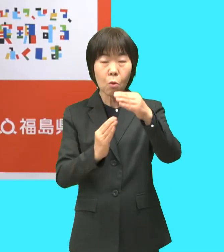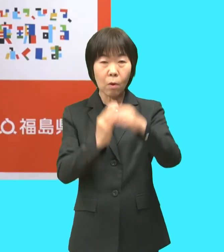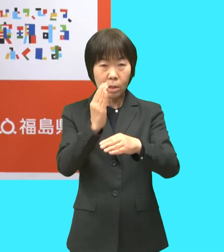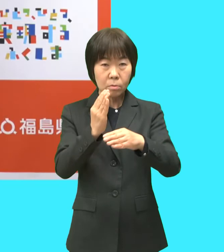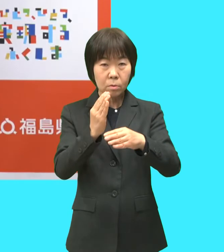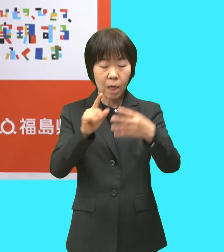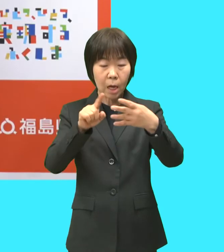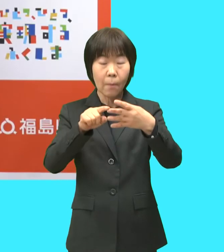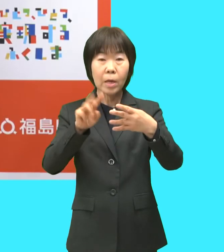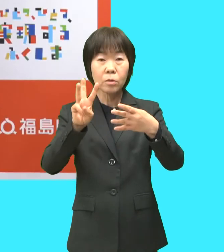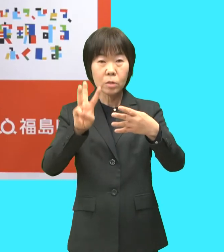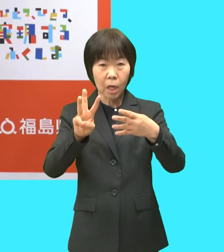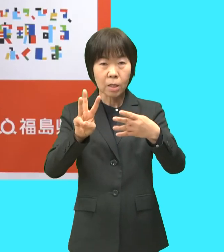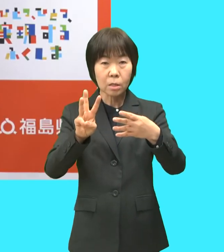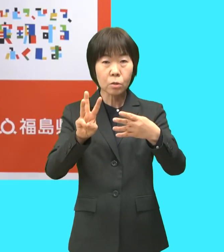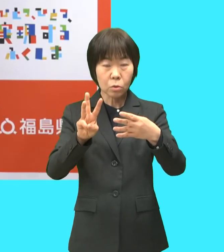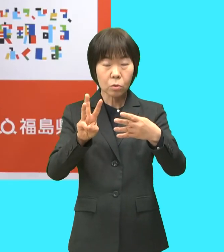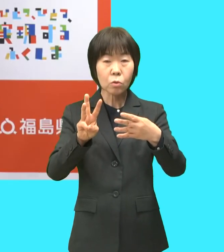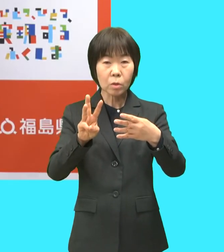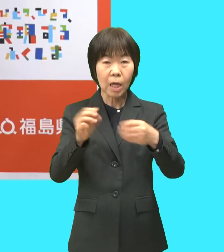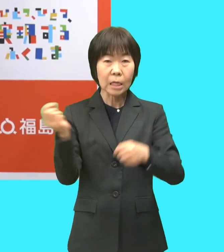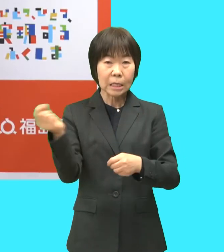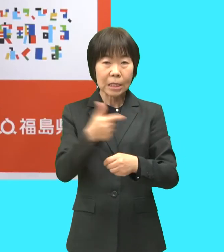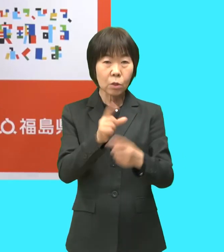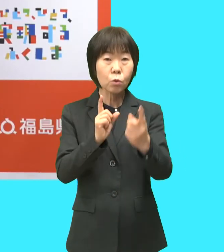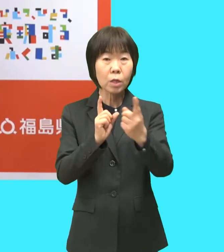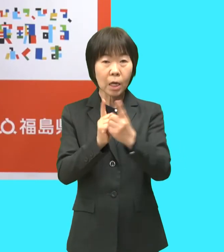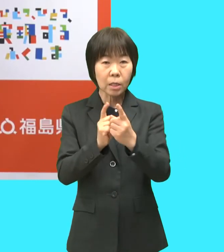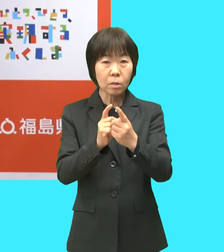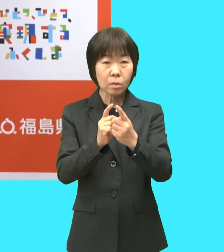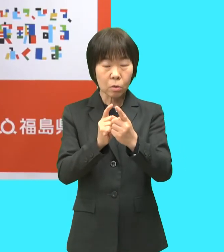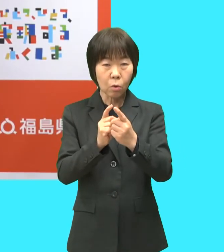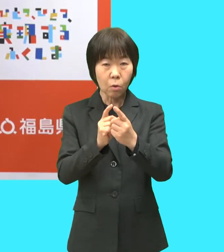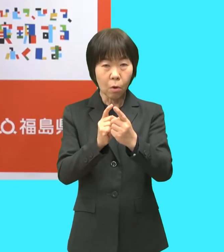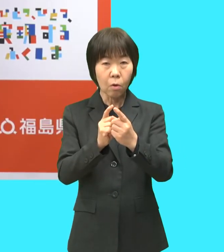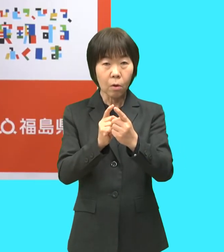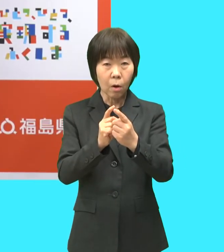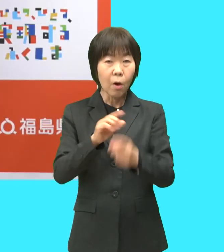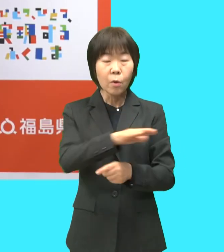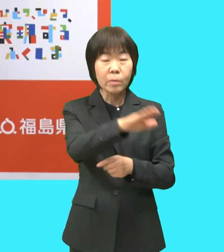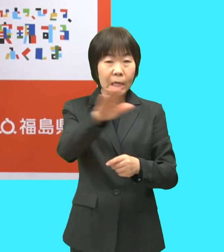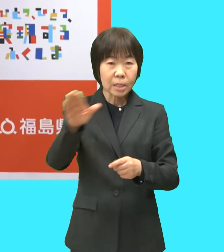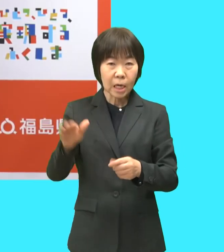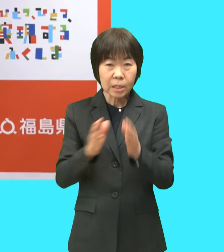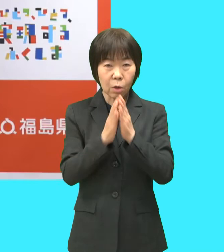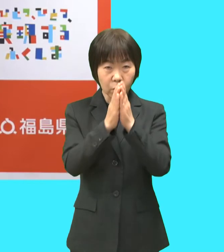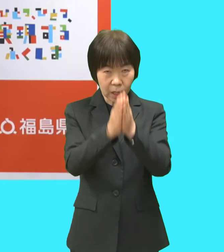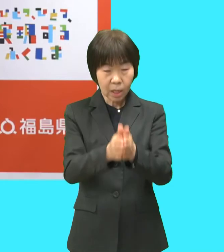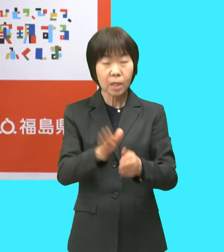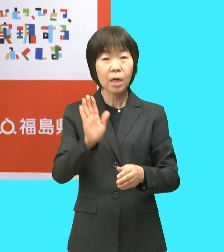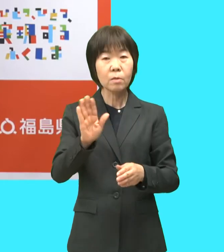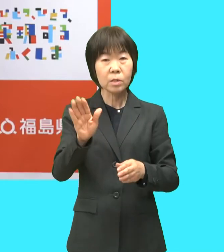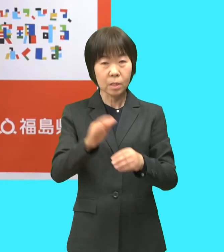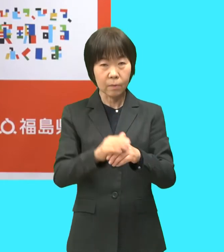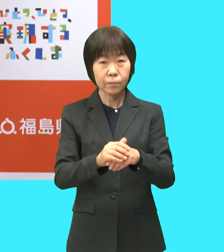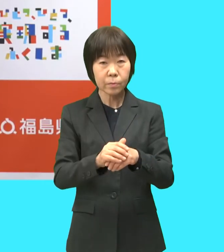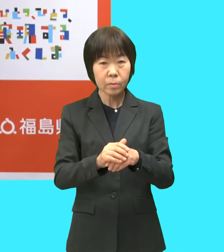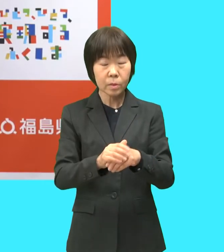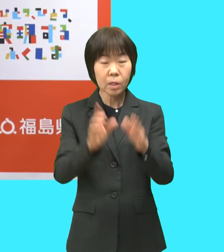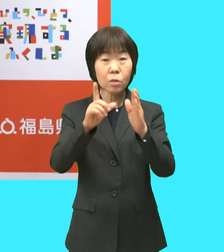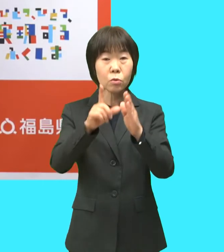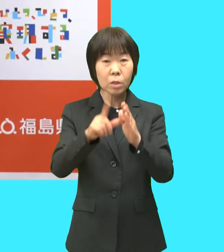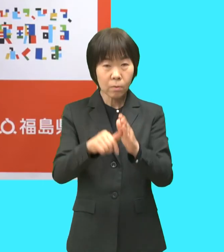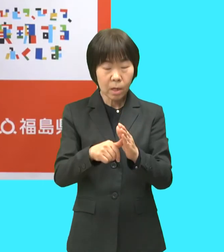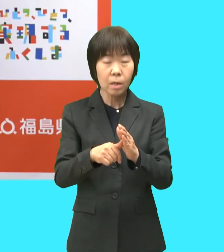ージ3相当ということで緊急対策を県民の皆さん、事業者の皆さんにお願いしておりますが、あの時はやは